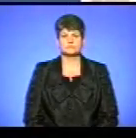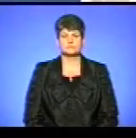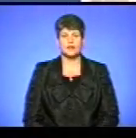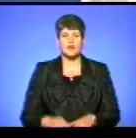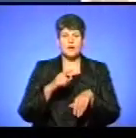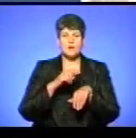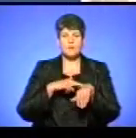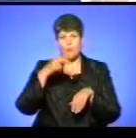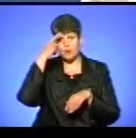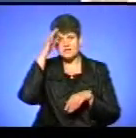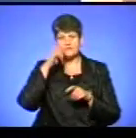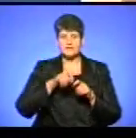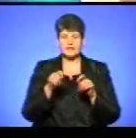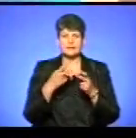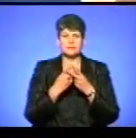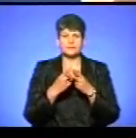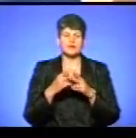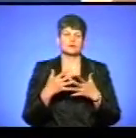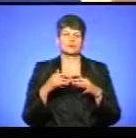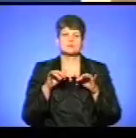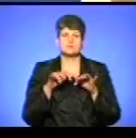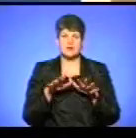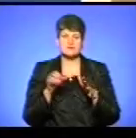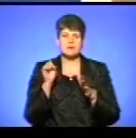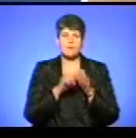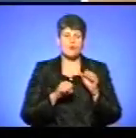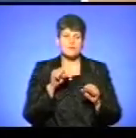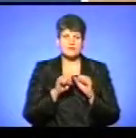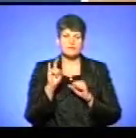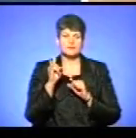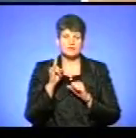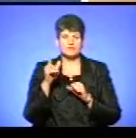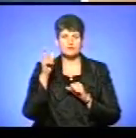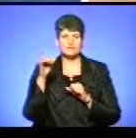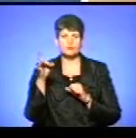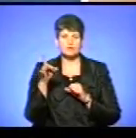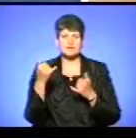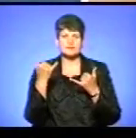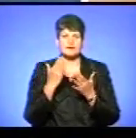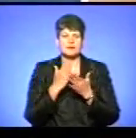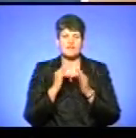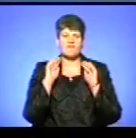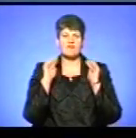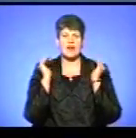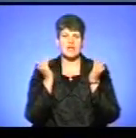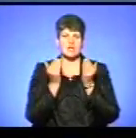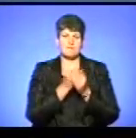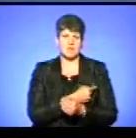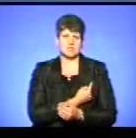Поліція відкрила кримінальне провадження за фактом побиття дитини із села Криволуки Чортківського району, яка зараз перебуває в реанімації.